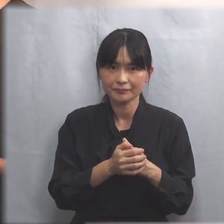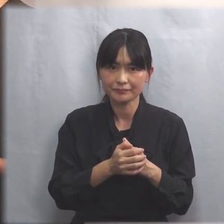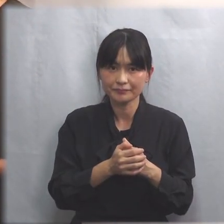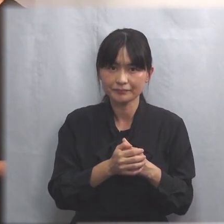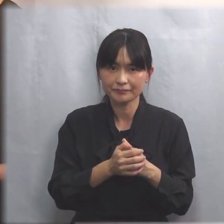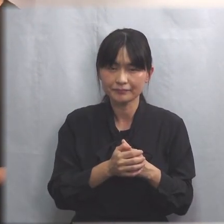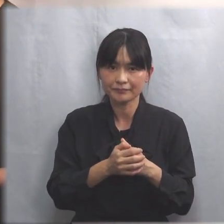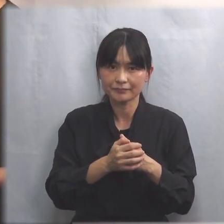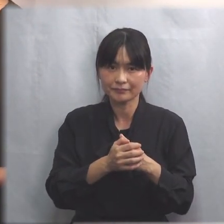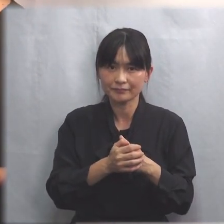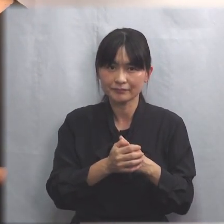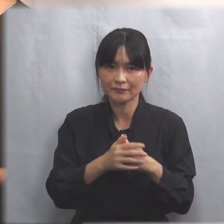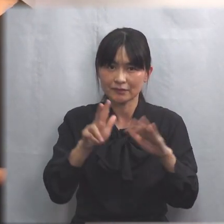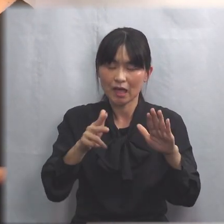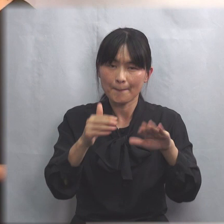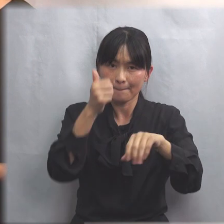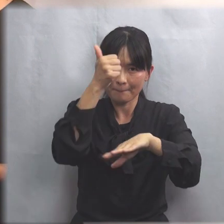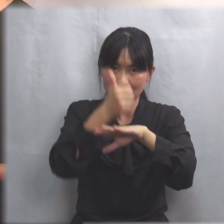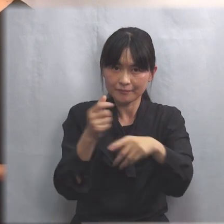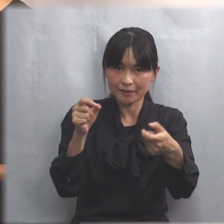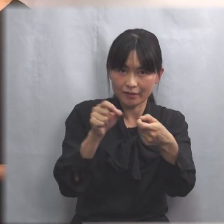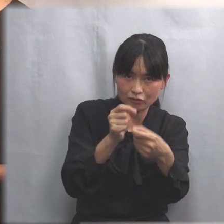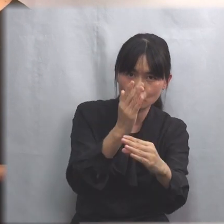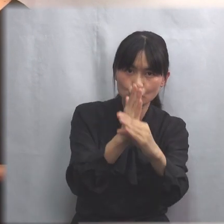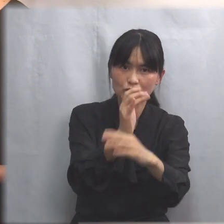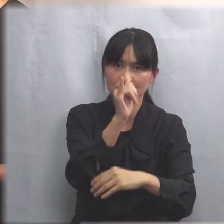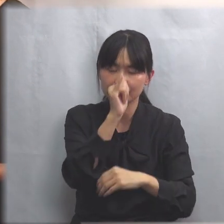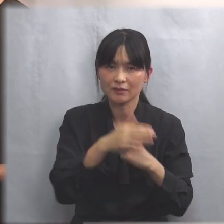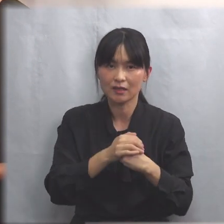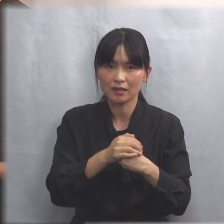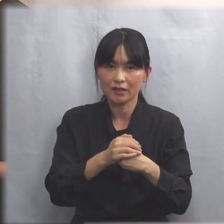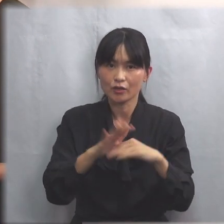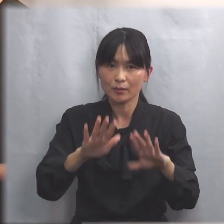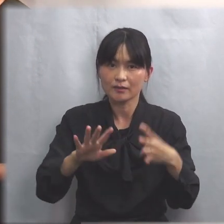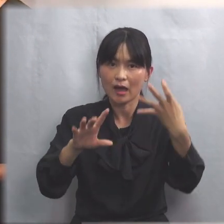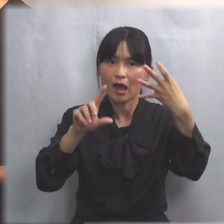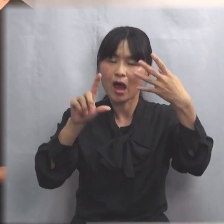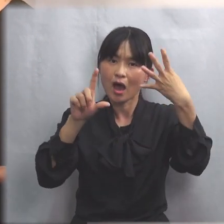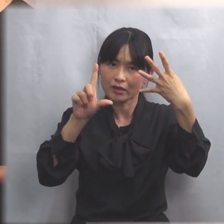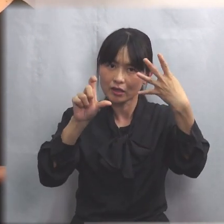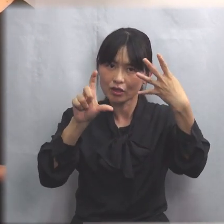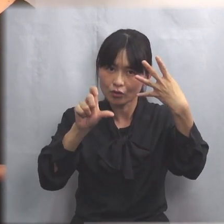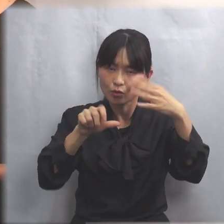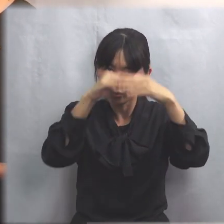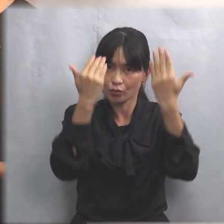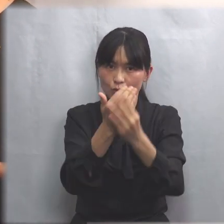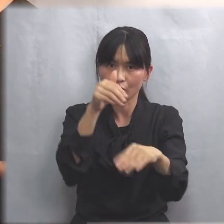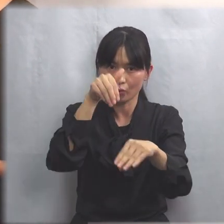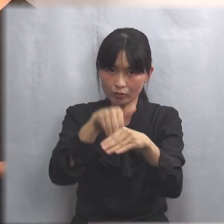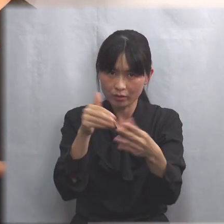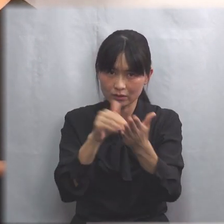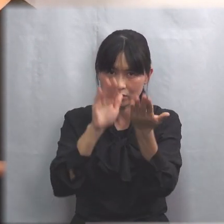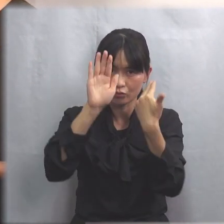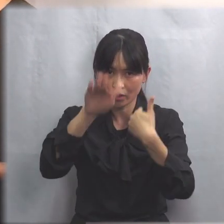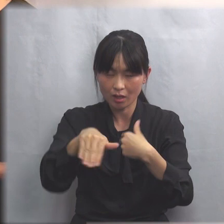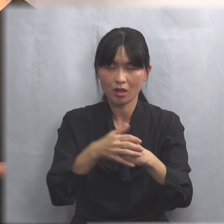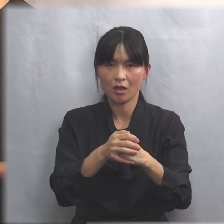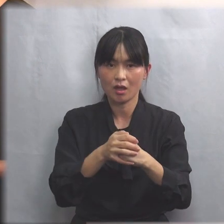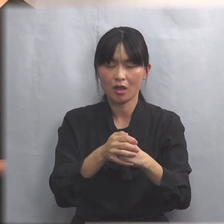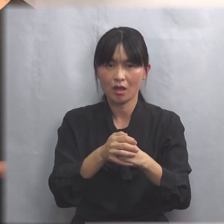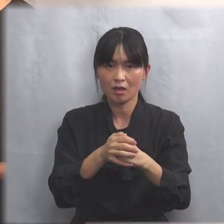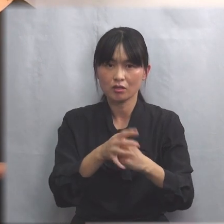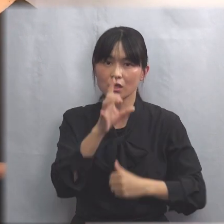이제 점점 끝으로 다가가고 있는데요. 이번 4.15 총선이 21대 총선이 끝나고 나서 우리 당이